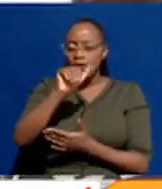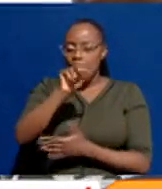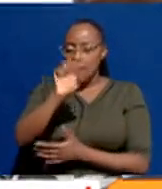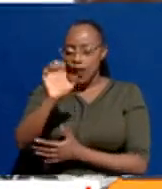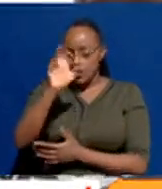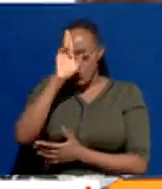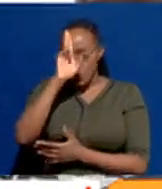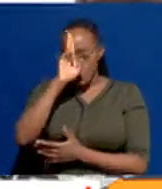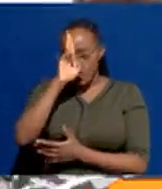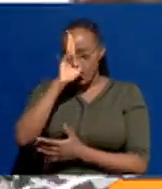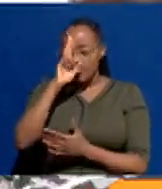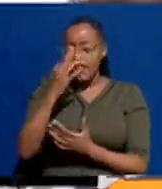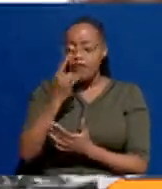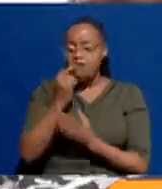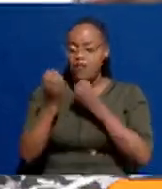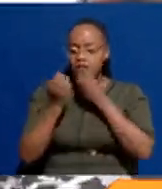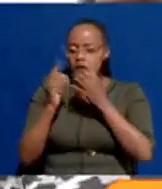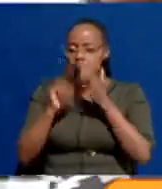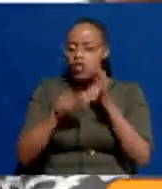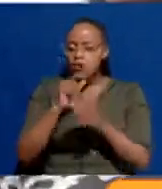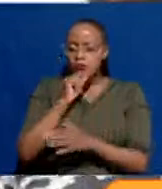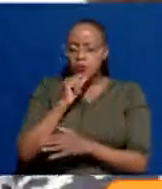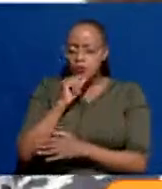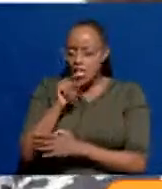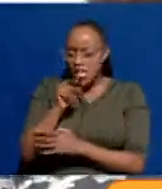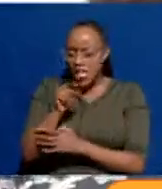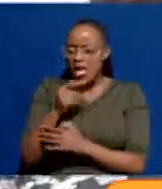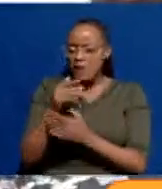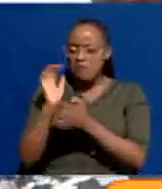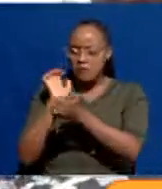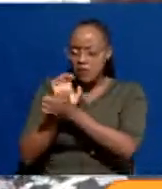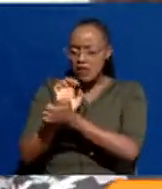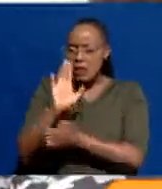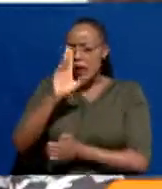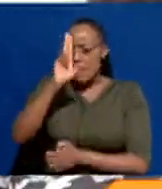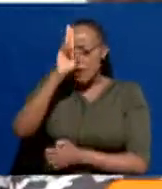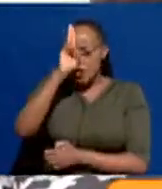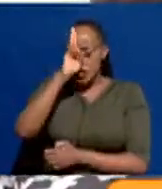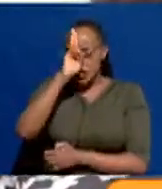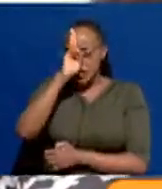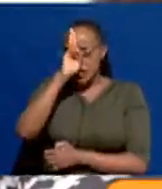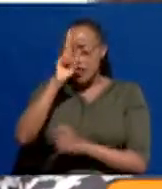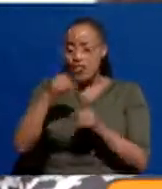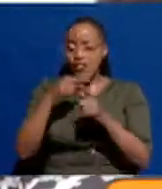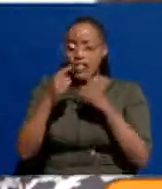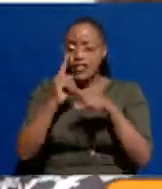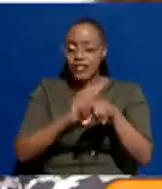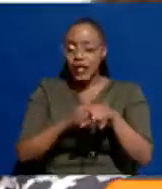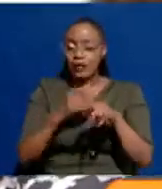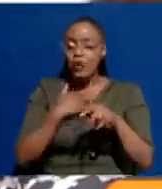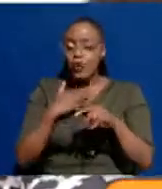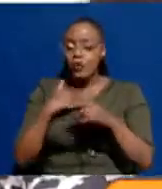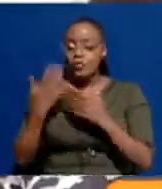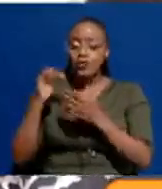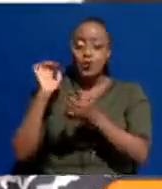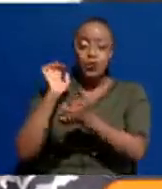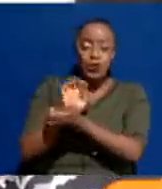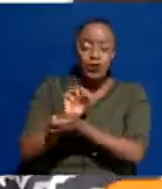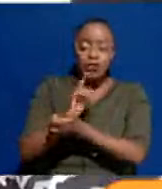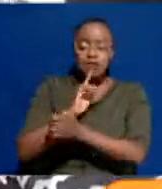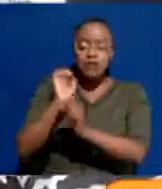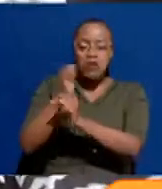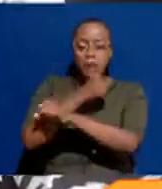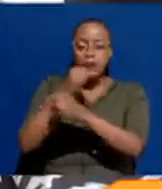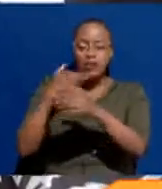akanieleza ati kijana alikuwa ameshikwa na maofisazi wake. Sasa akitaka kuingizwa ndani akasema wezi